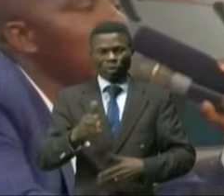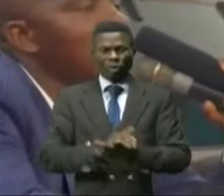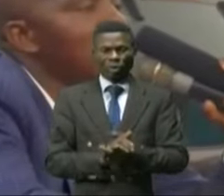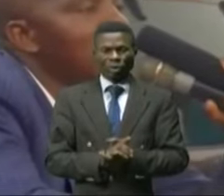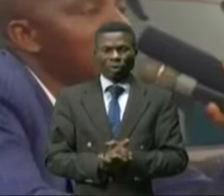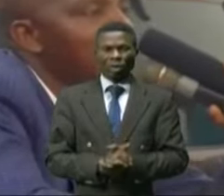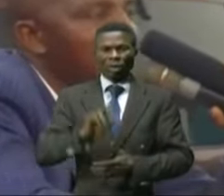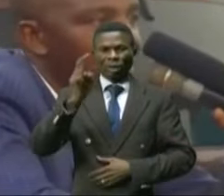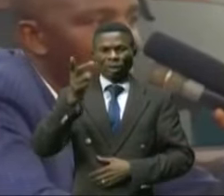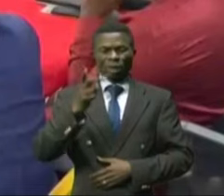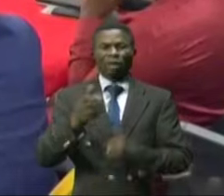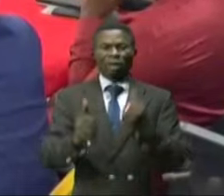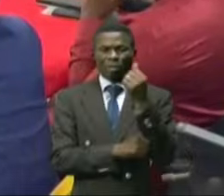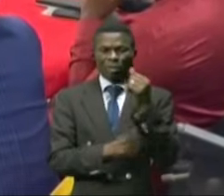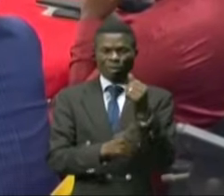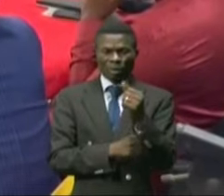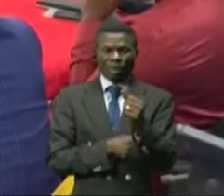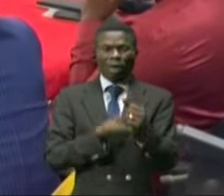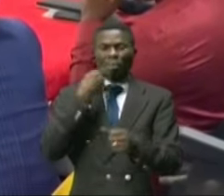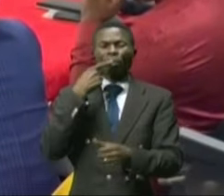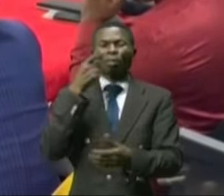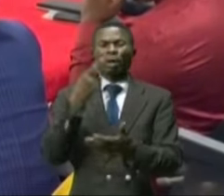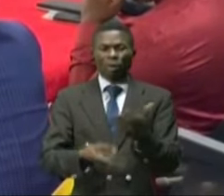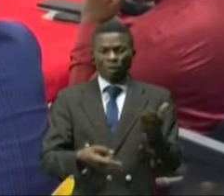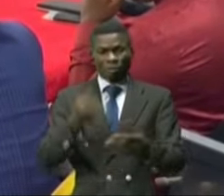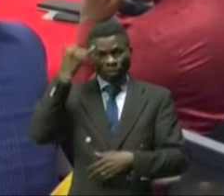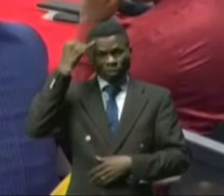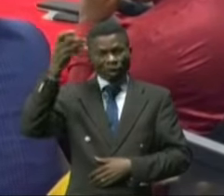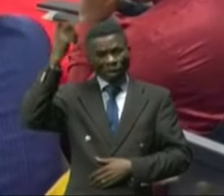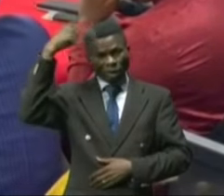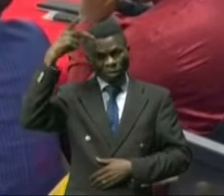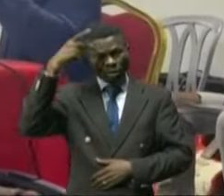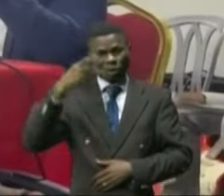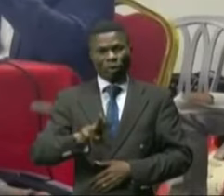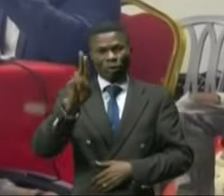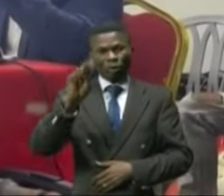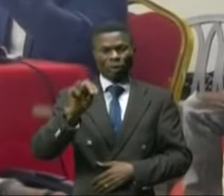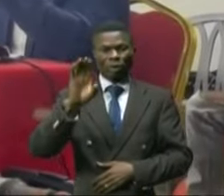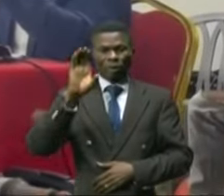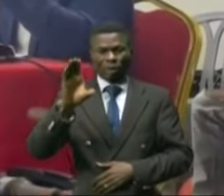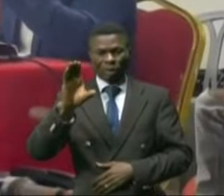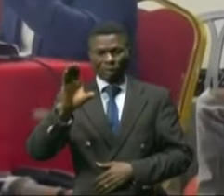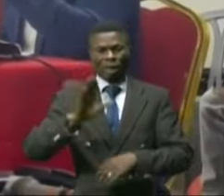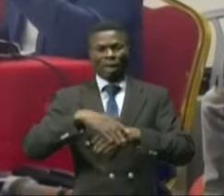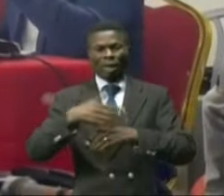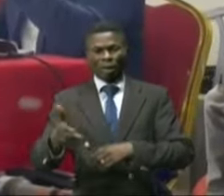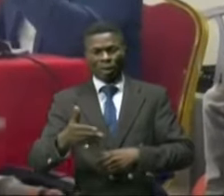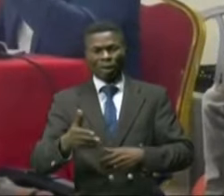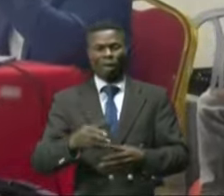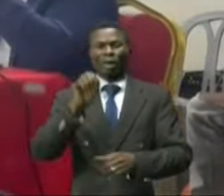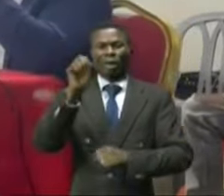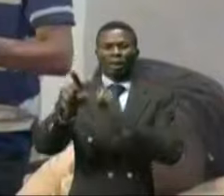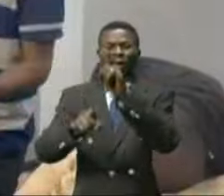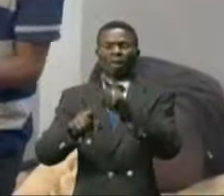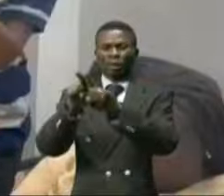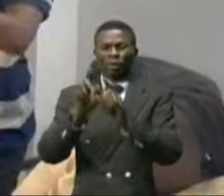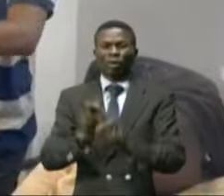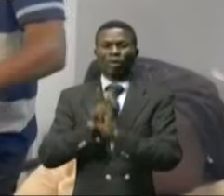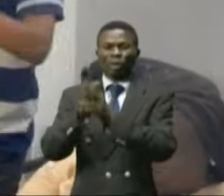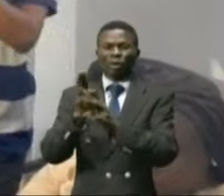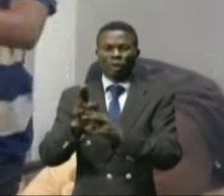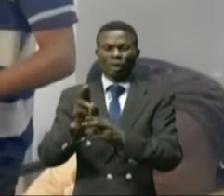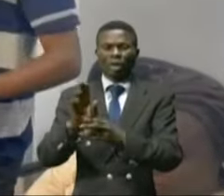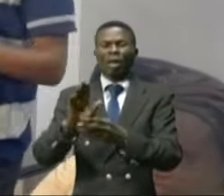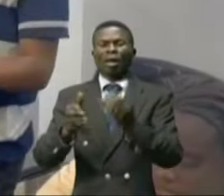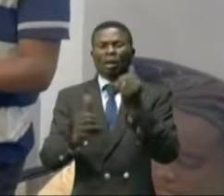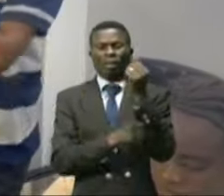Le deuxième orateur a consacré son intervention à l'idéologie politique de l'UNC, puis s'en est suivi le jeu de questions-réponses entre orateurs